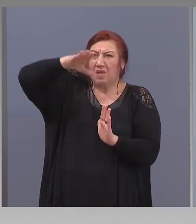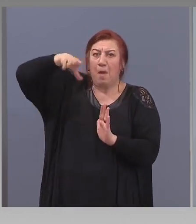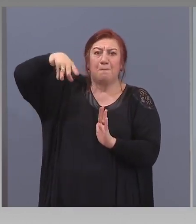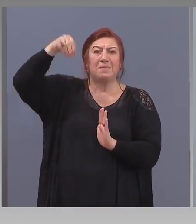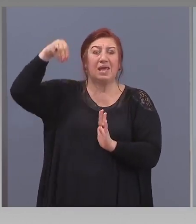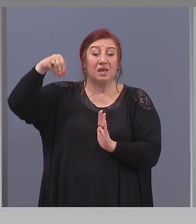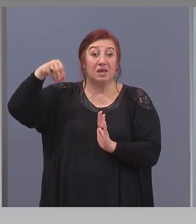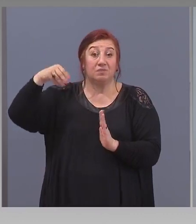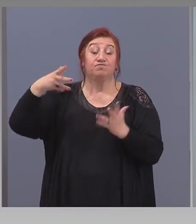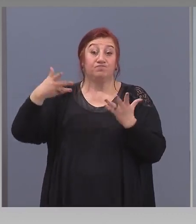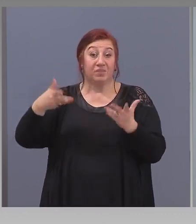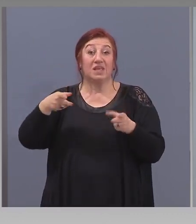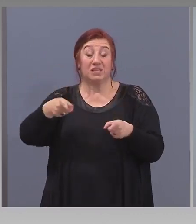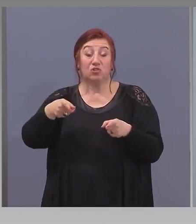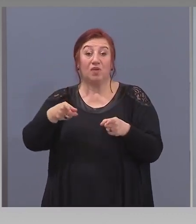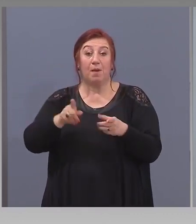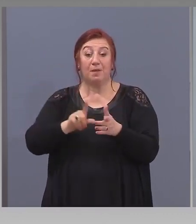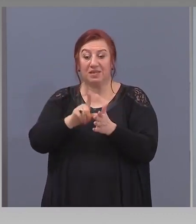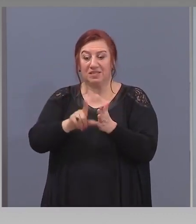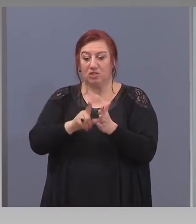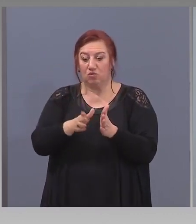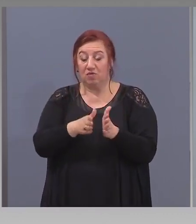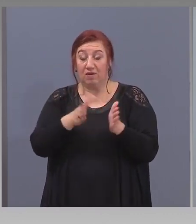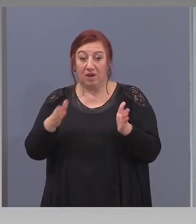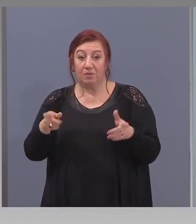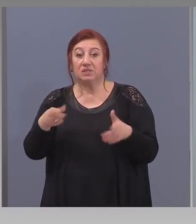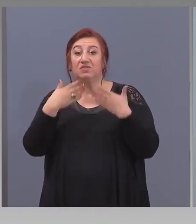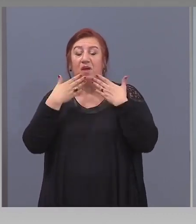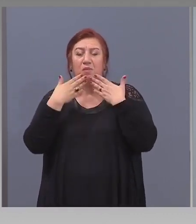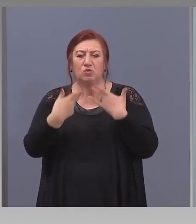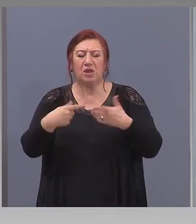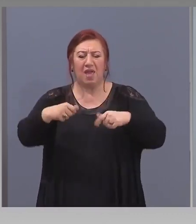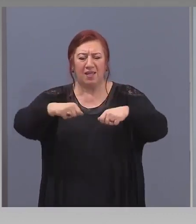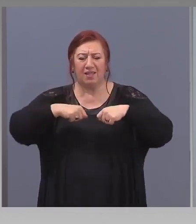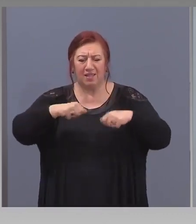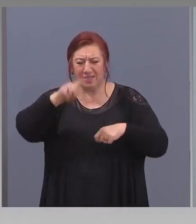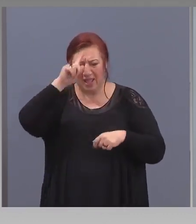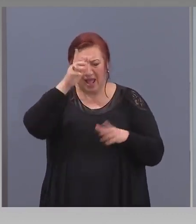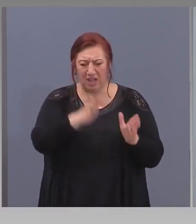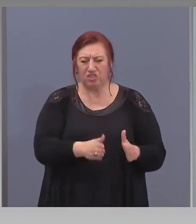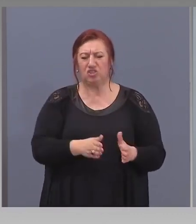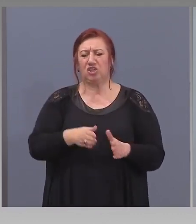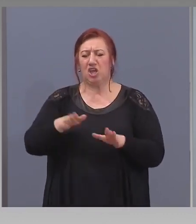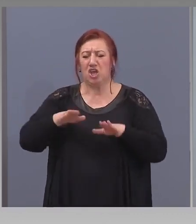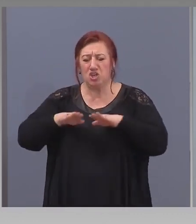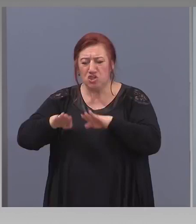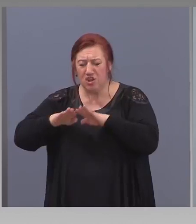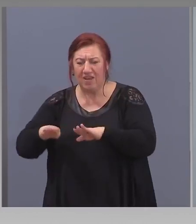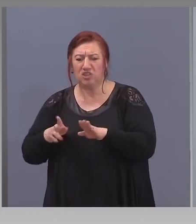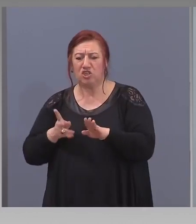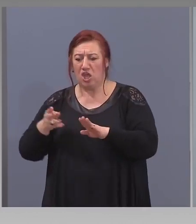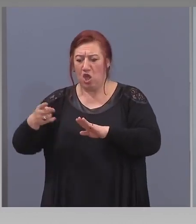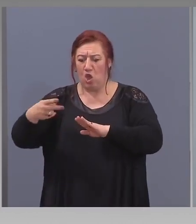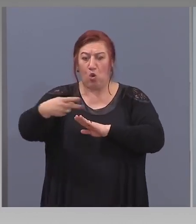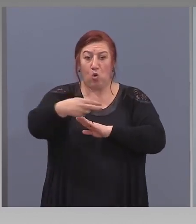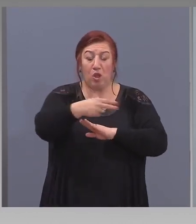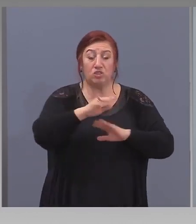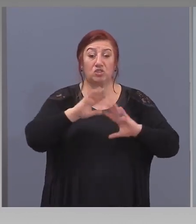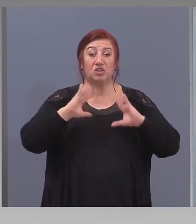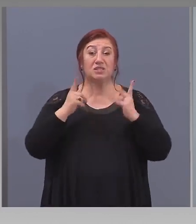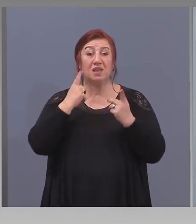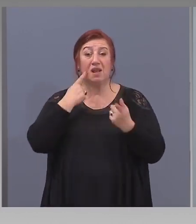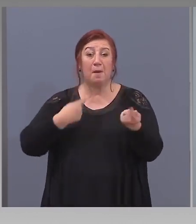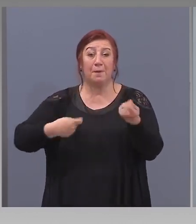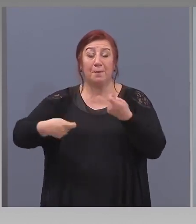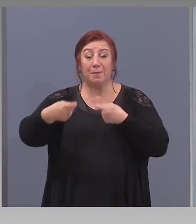Затова през това време и за това благодаря и на такачки, и шивачки, и кроячки, и целият бизнес, вече имаме